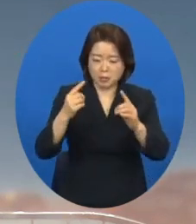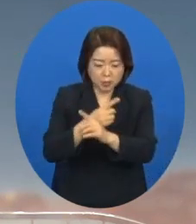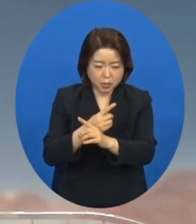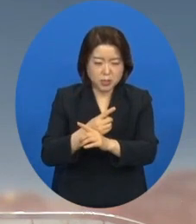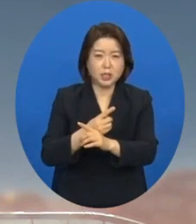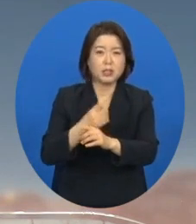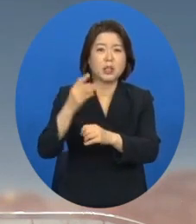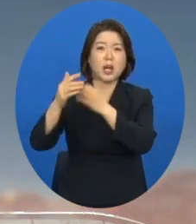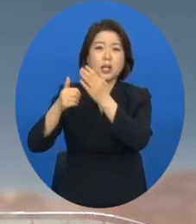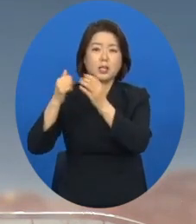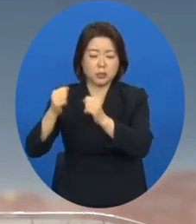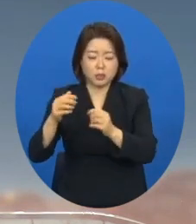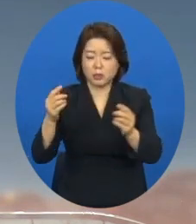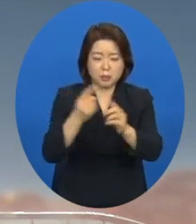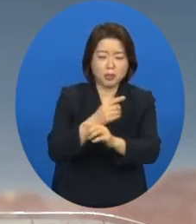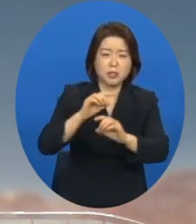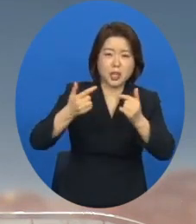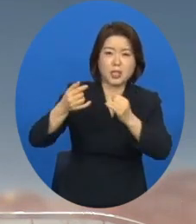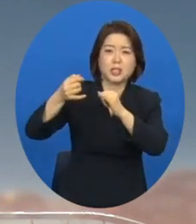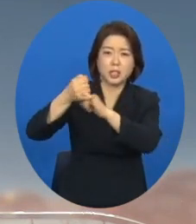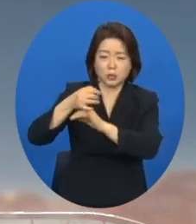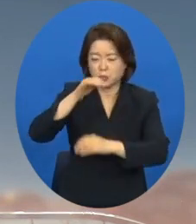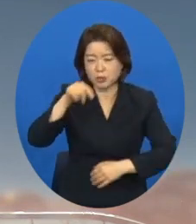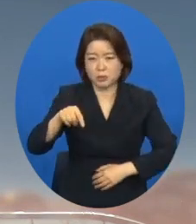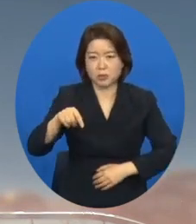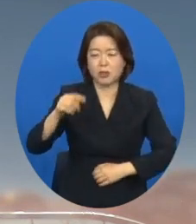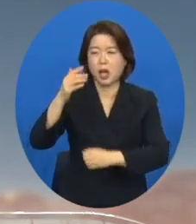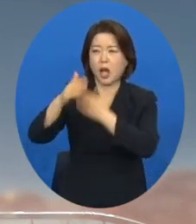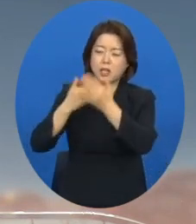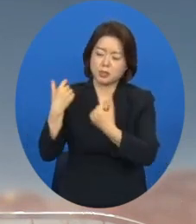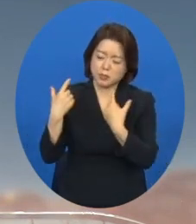약속이 있어요. 하나님은 변하지 않는 거예요.